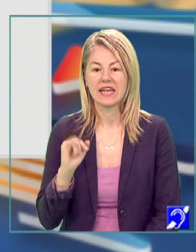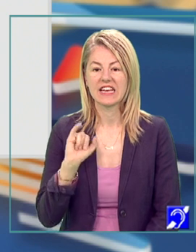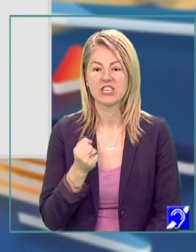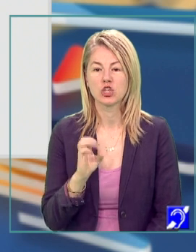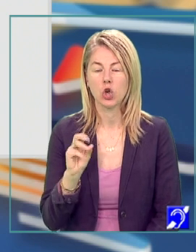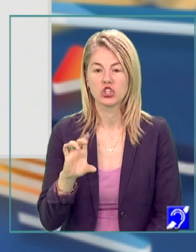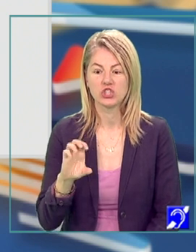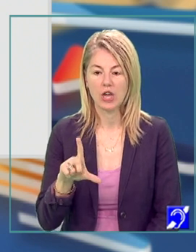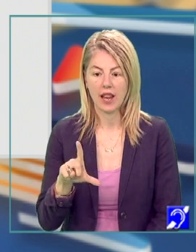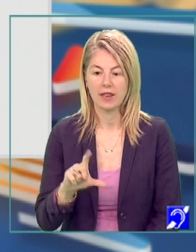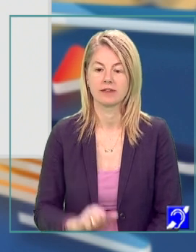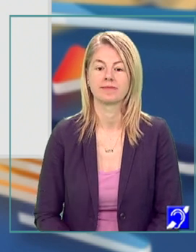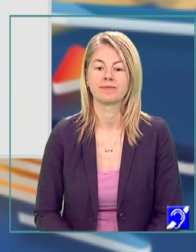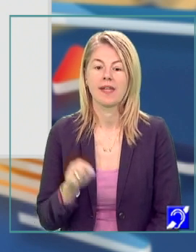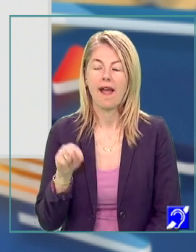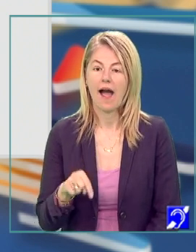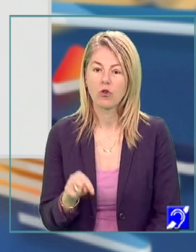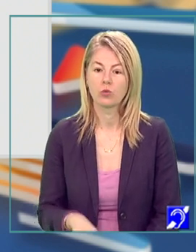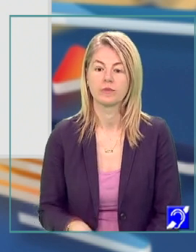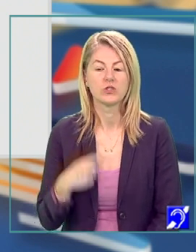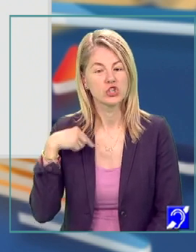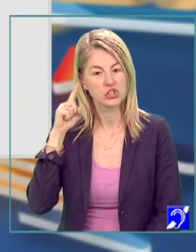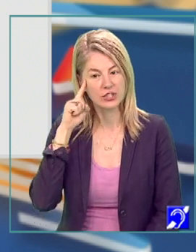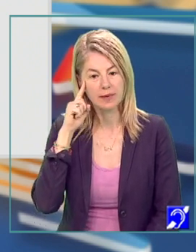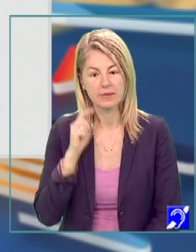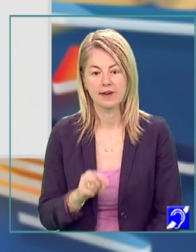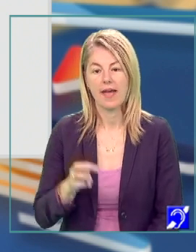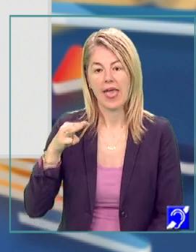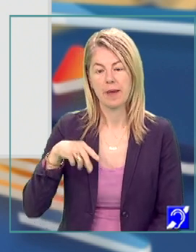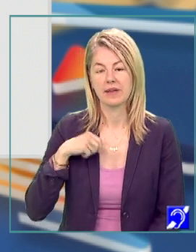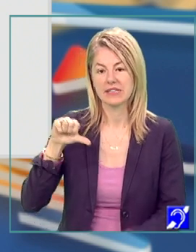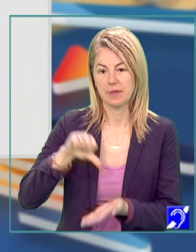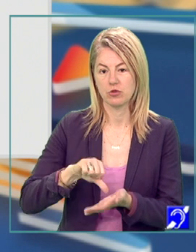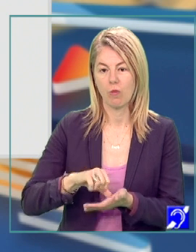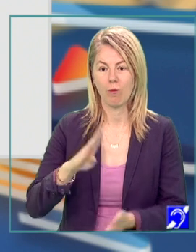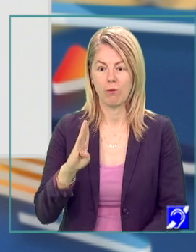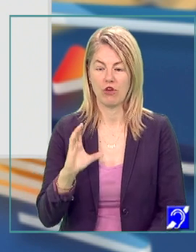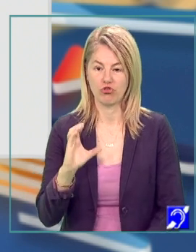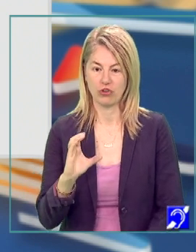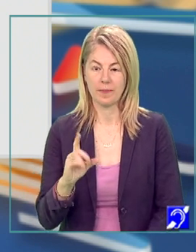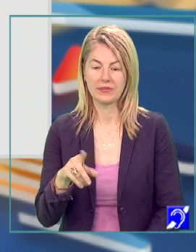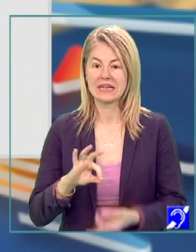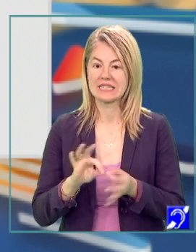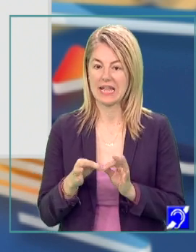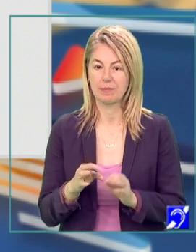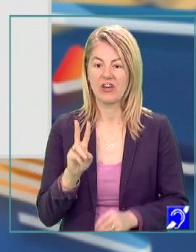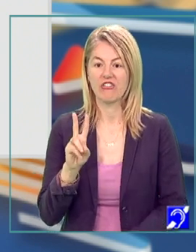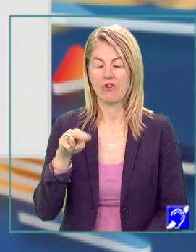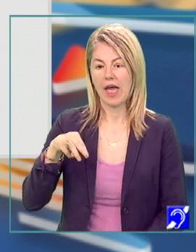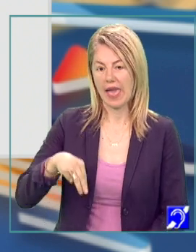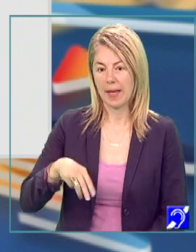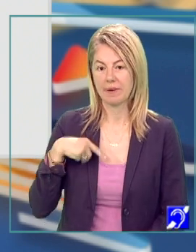triunghi isoscel. Acum, noi știm că M este mijlocul lui BC. Înseamnă că VM